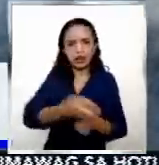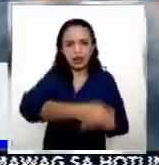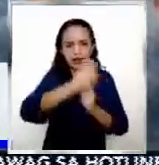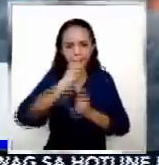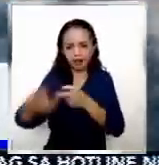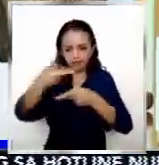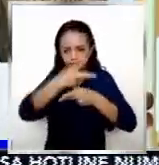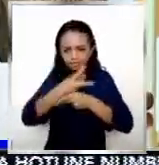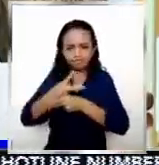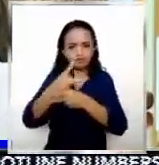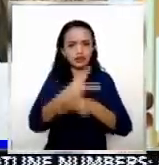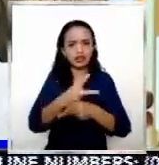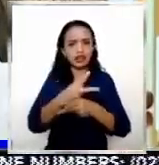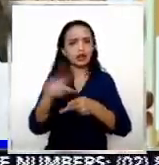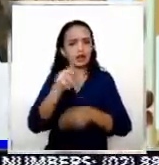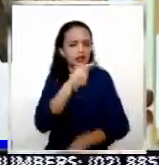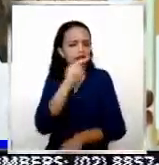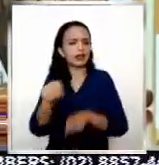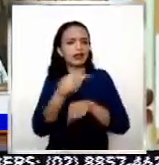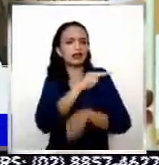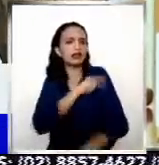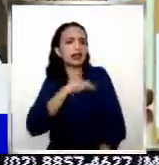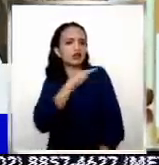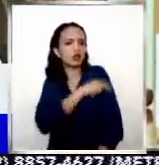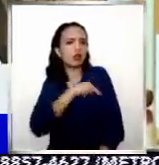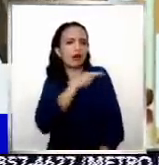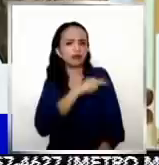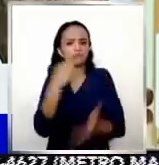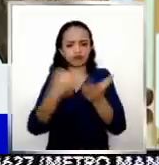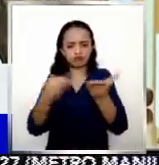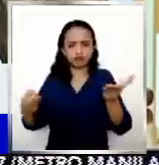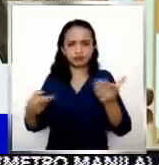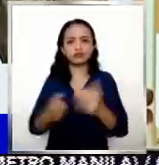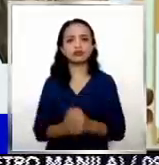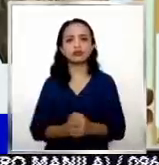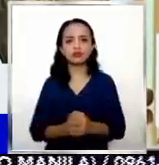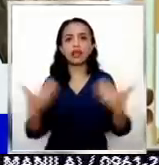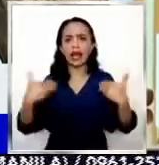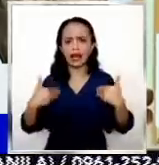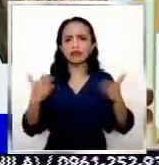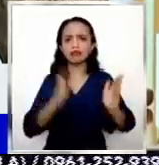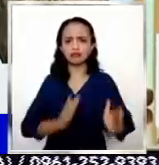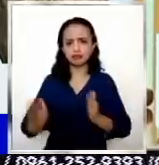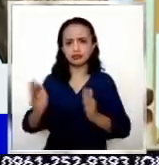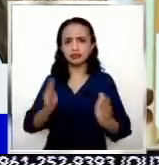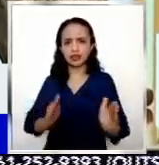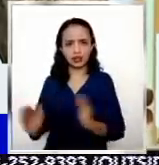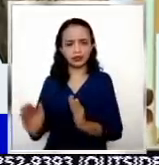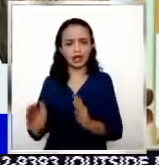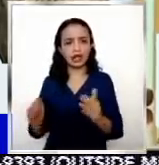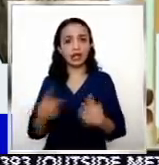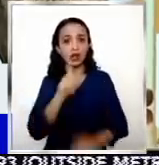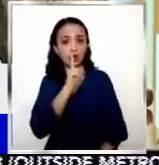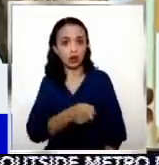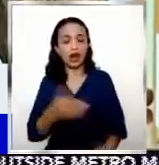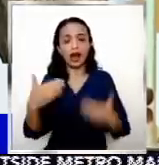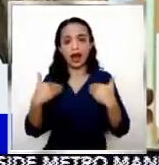sa EEZ. We have a contingency plan. In fact, mayroon tayong